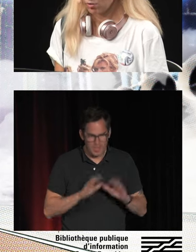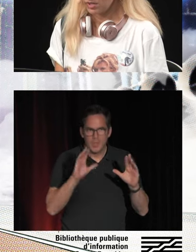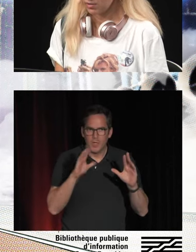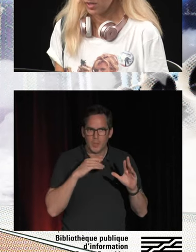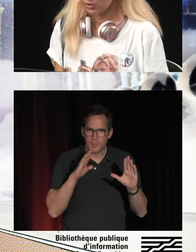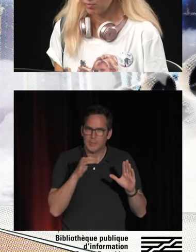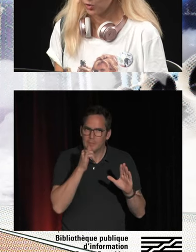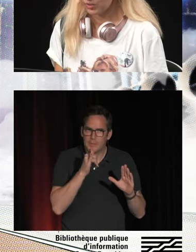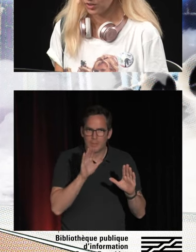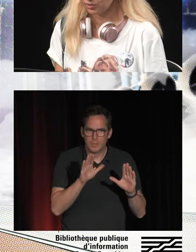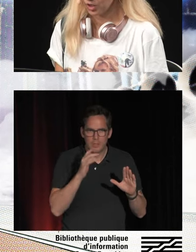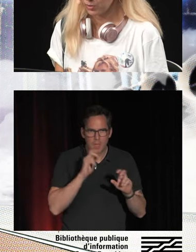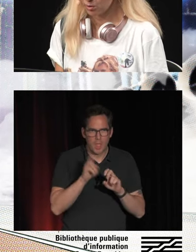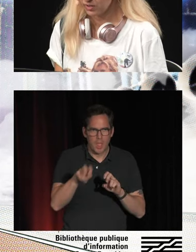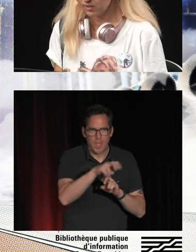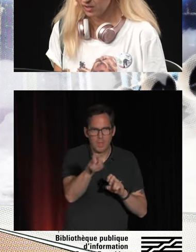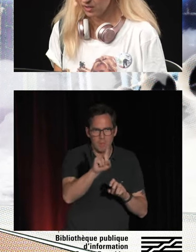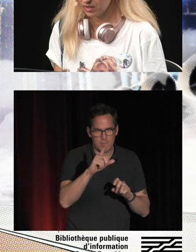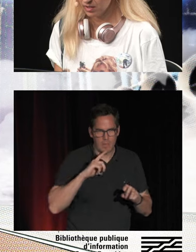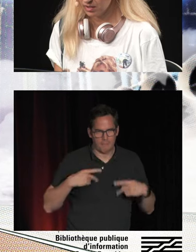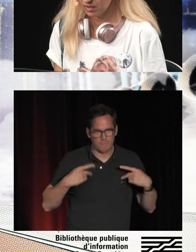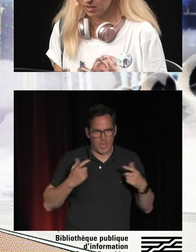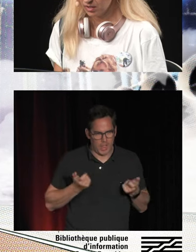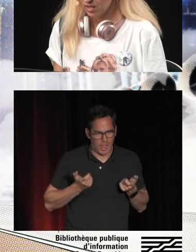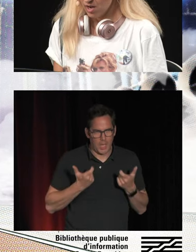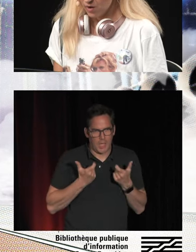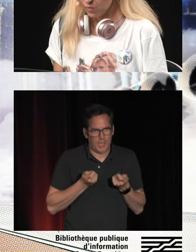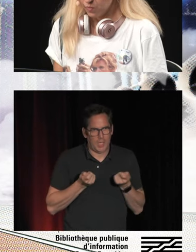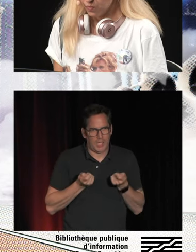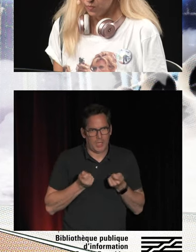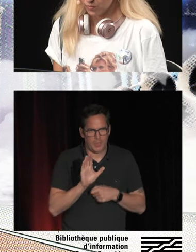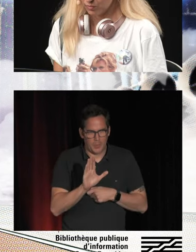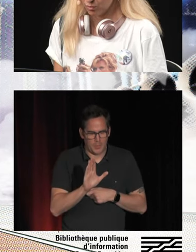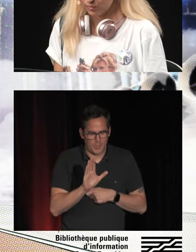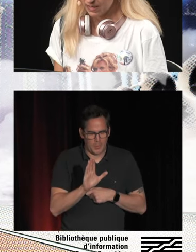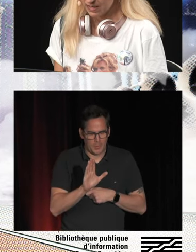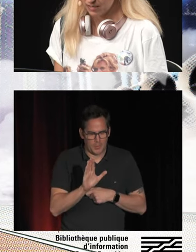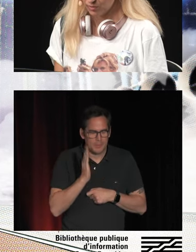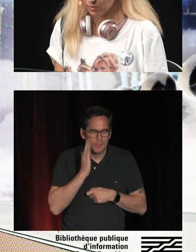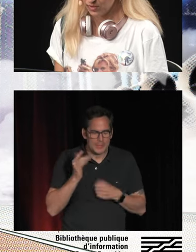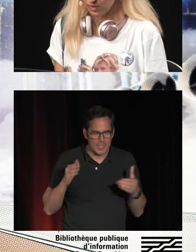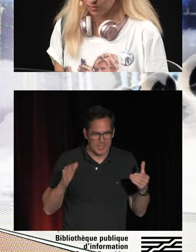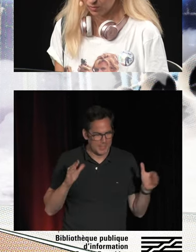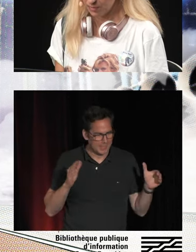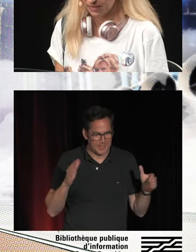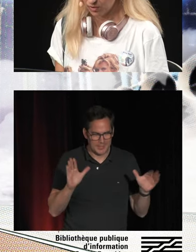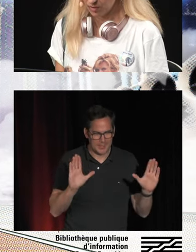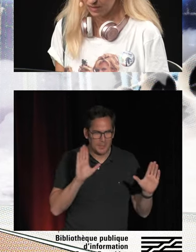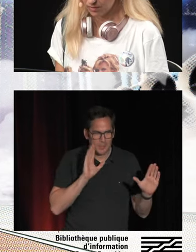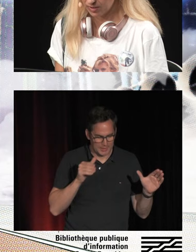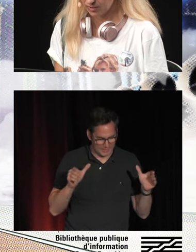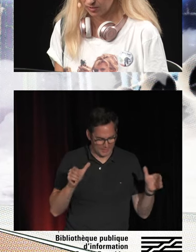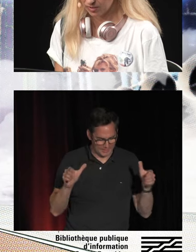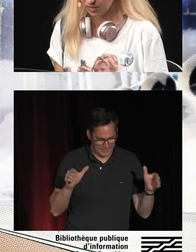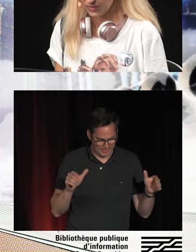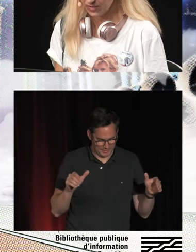J'attends, hein. Je suis désolée, là on n'est plus en speedrun, on est en mode survie. ne me touche pas. Lui aussi, on va pas l'attendre